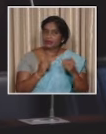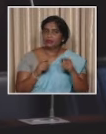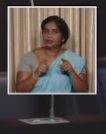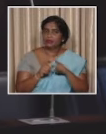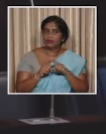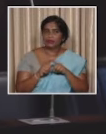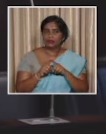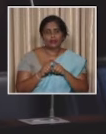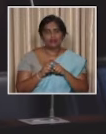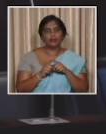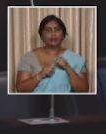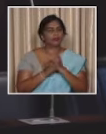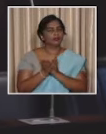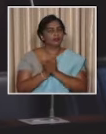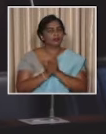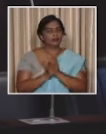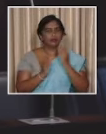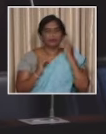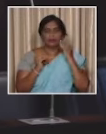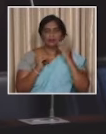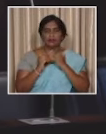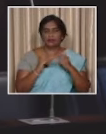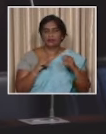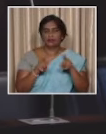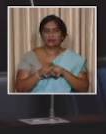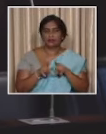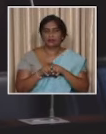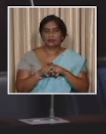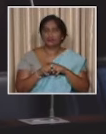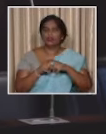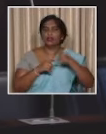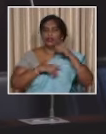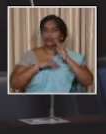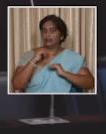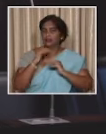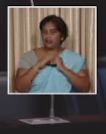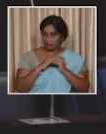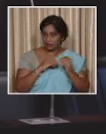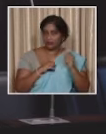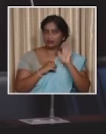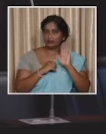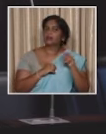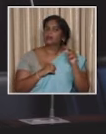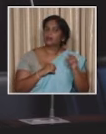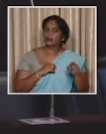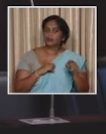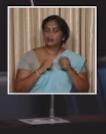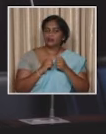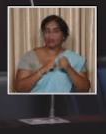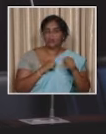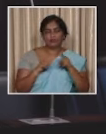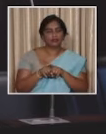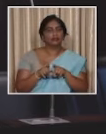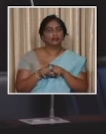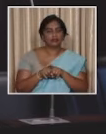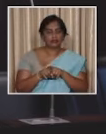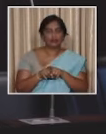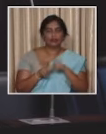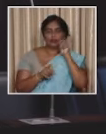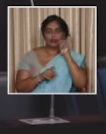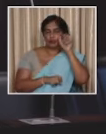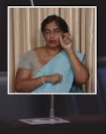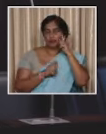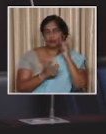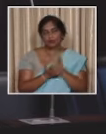අපි දකිනවා නිතරම මේ වෘත්තීය සමිති ක්‍රියාමාර්ග අරගෙන මේ ජනතාව ඉතාම අපහසුතාවයට